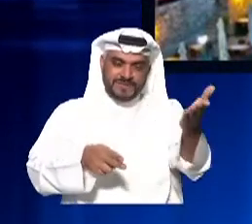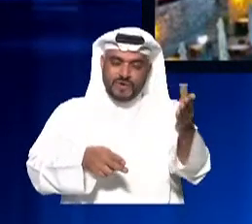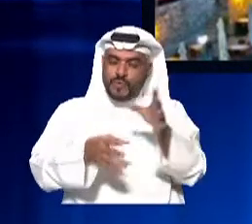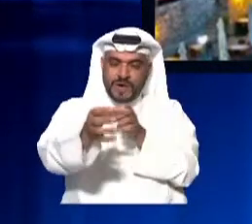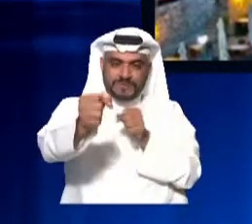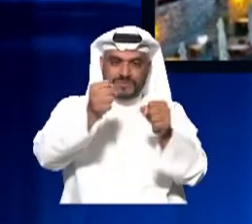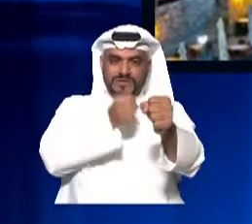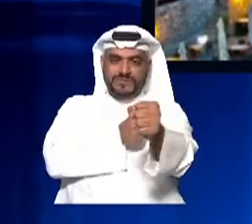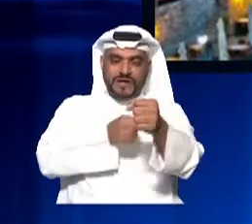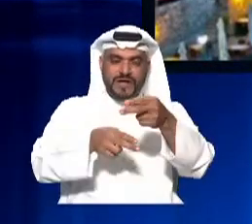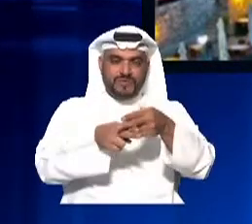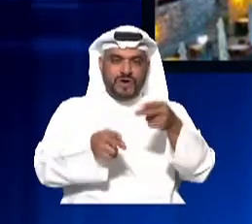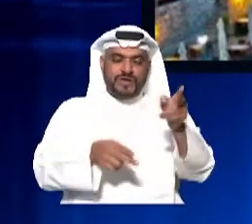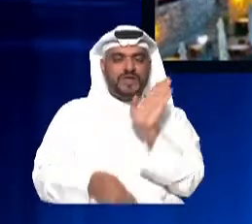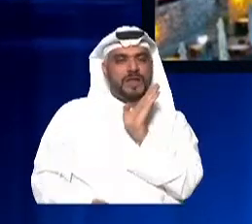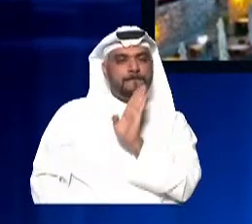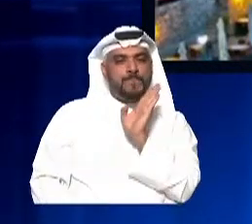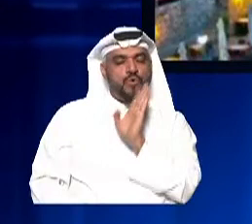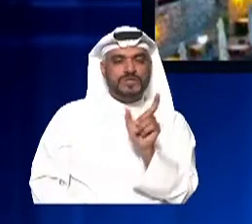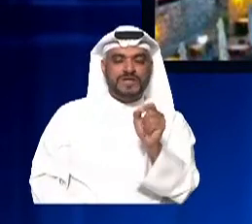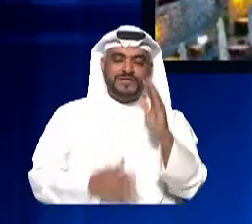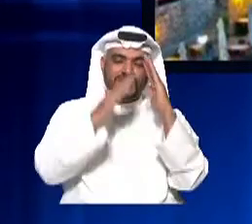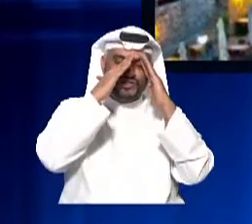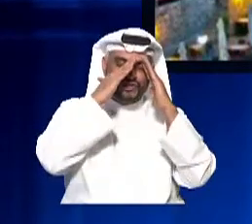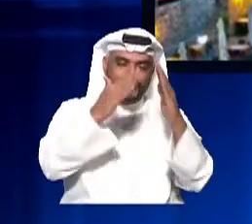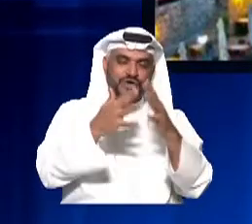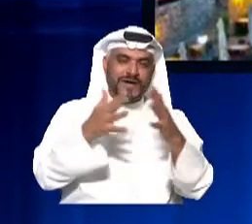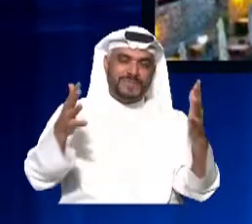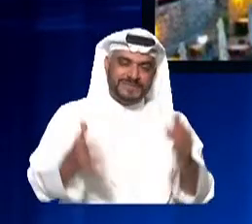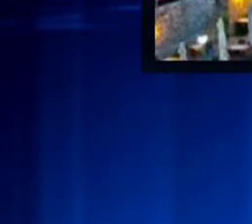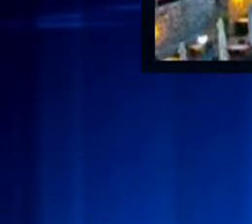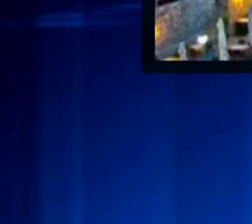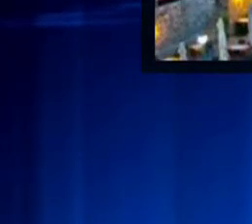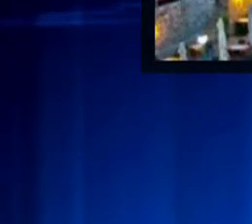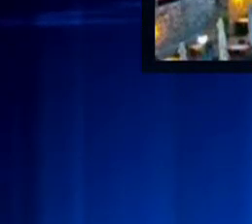بسفارة دولة الكويت لدى البوسنة والهرسك، شكرا جزيلا لك.